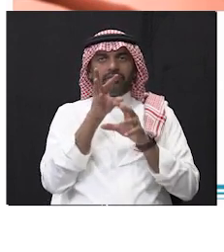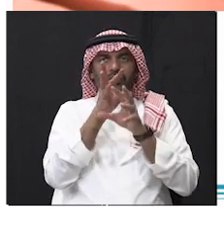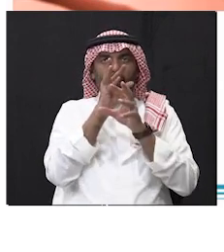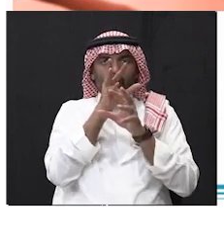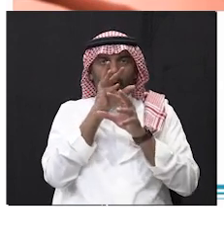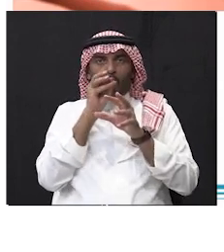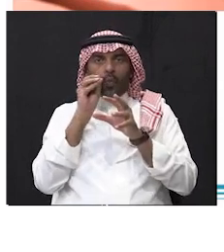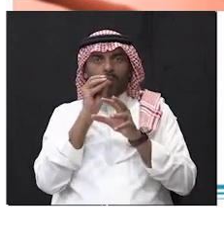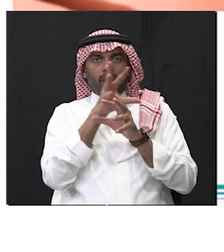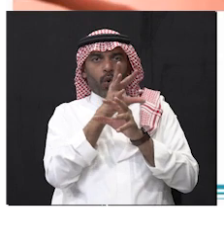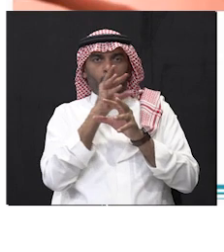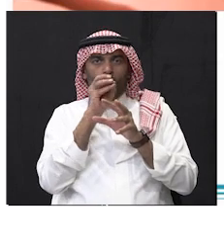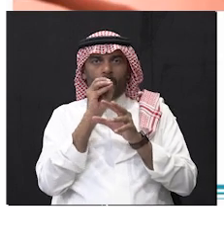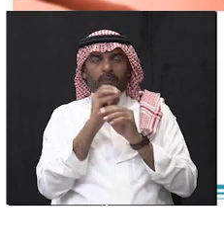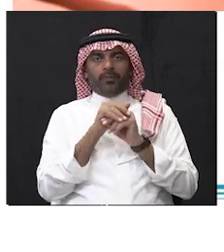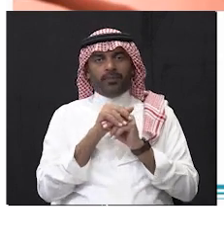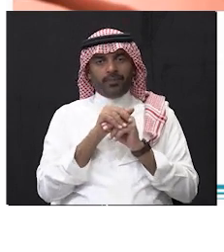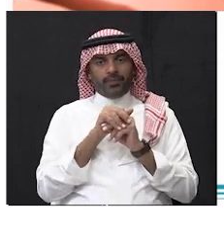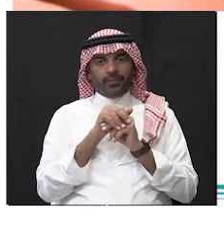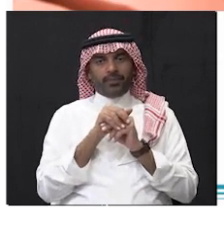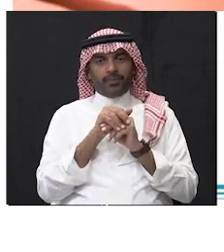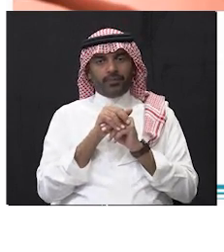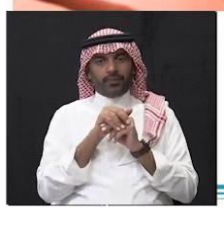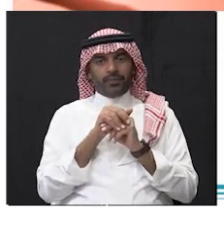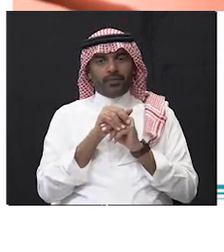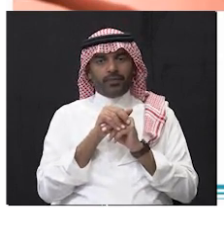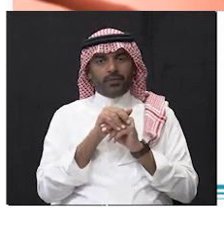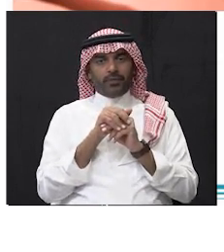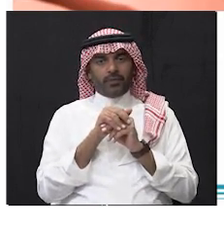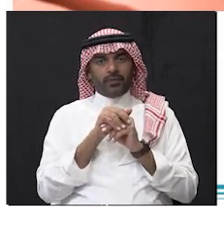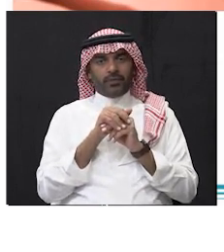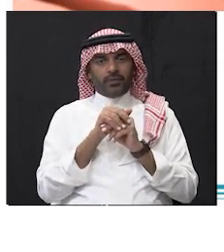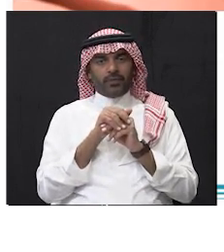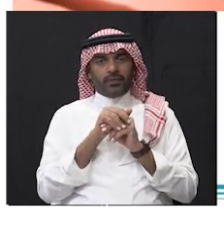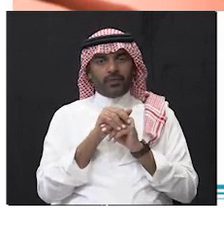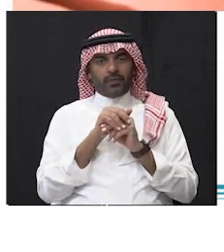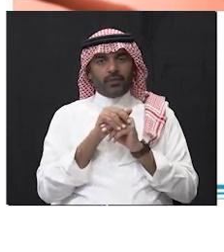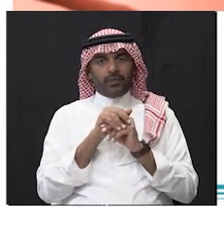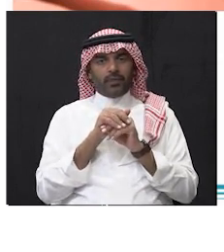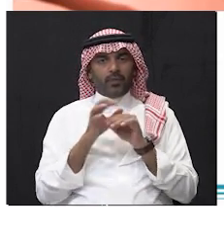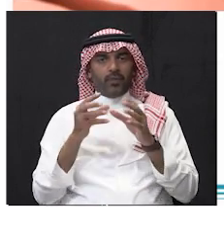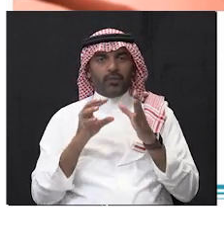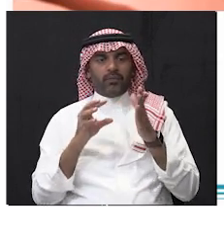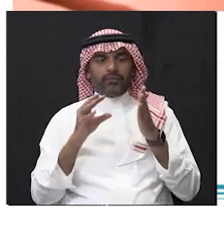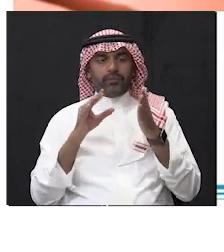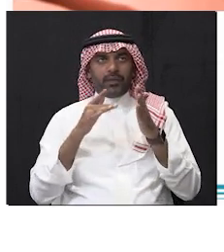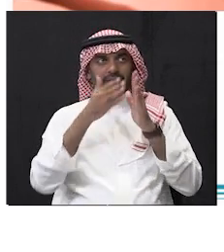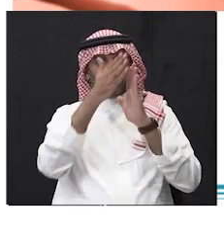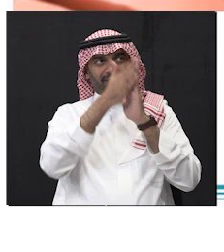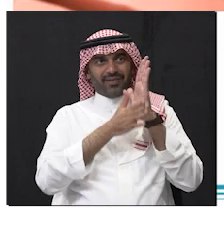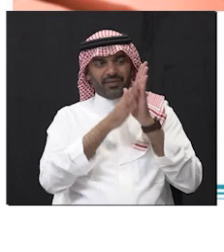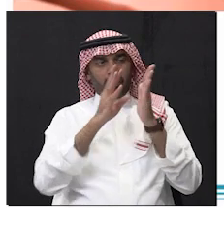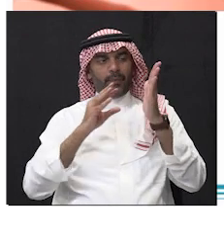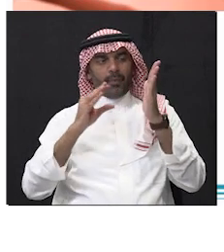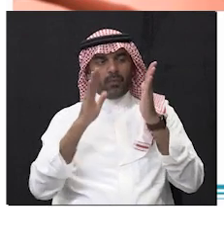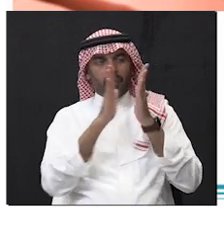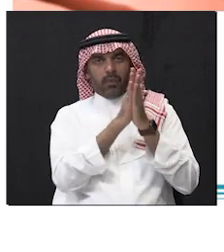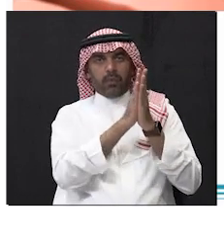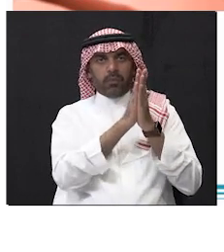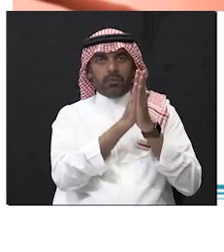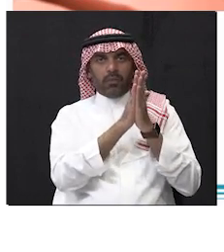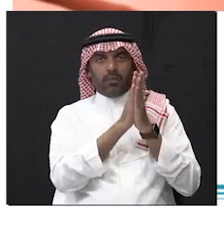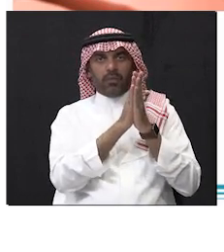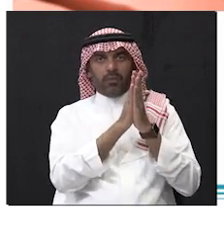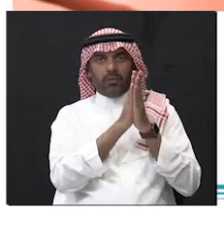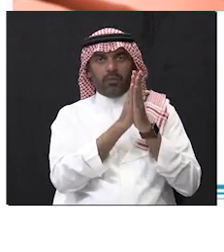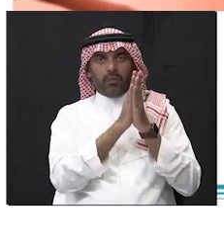التغذي، حيث أنها تلتصق بالجدار وبعد ذلك تمتص منه عن طريق الخطاطيف، بعد